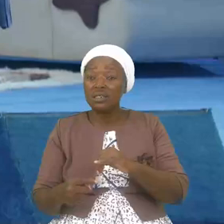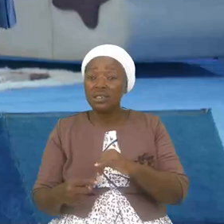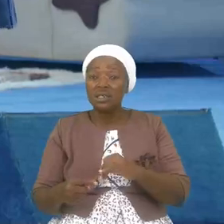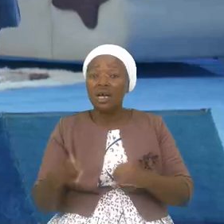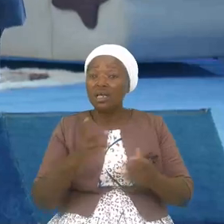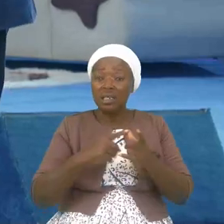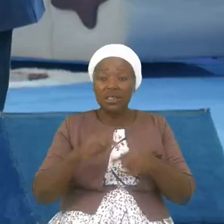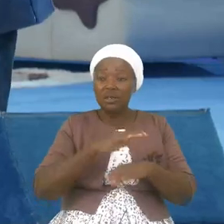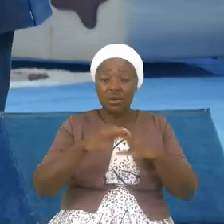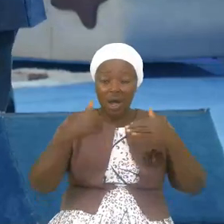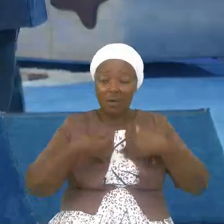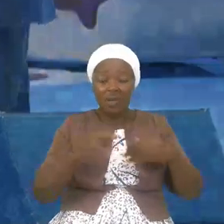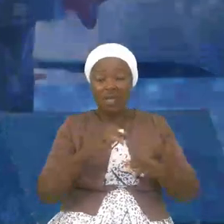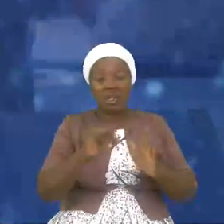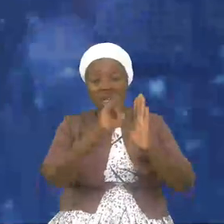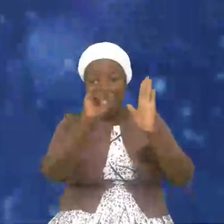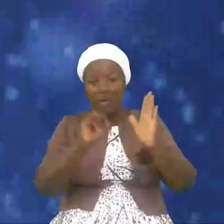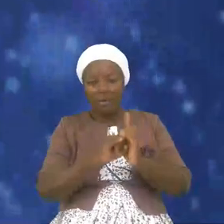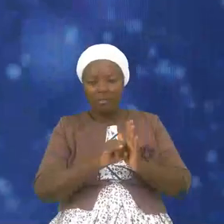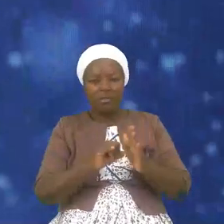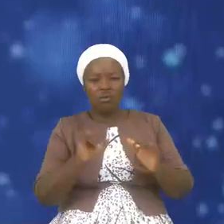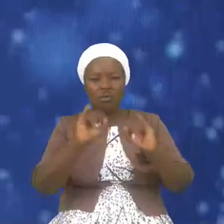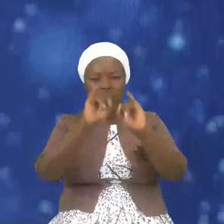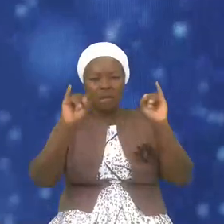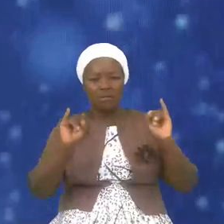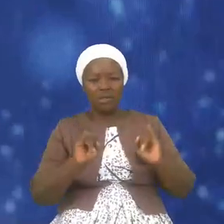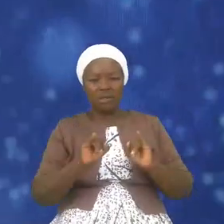Ils n'ont aucun héritage, n'a d'héritage dans le royaume de Dieu.